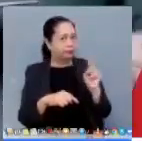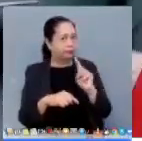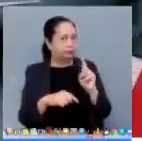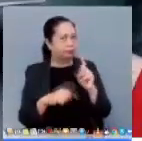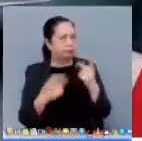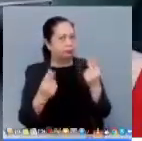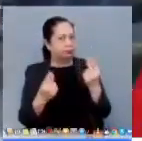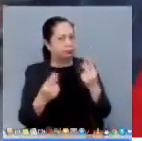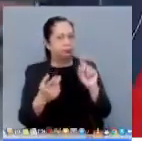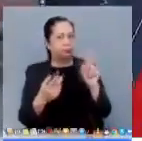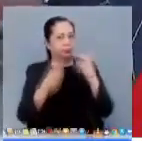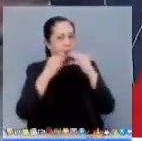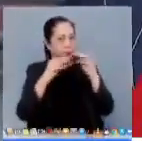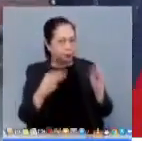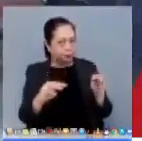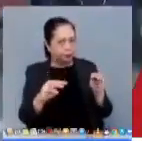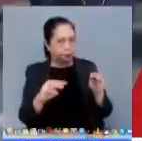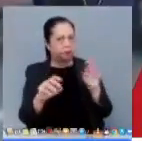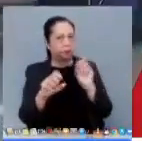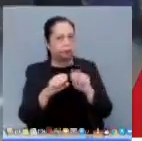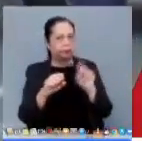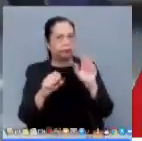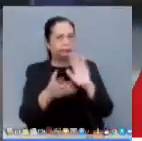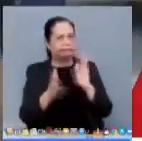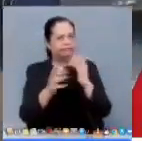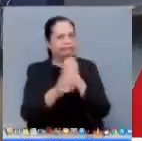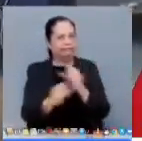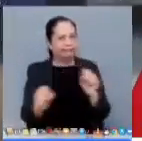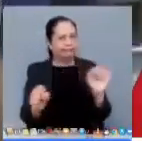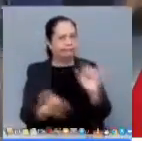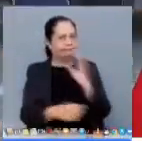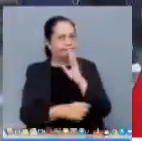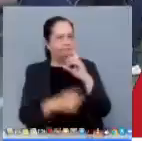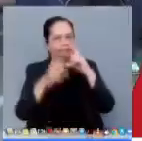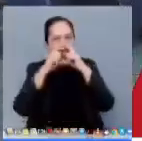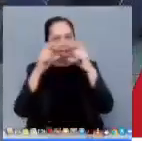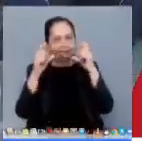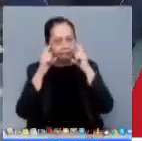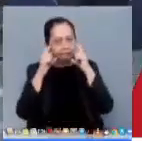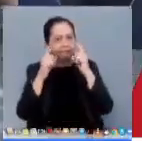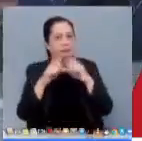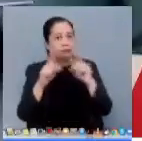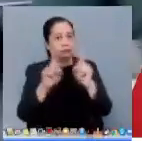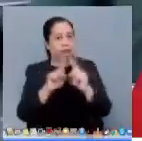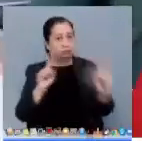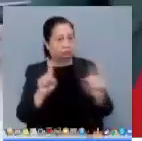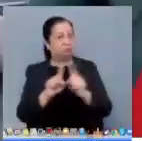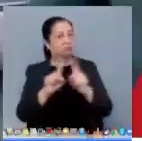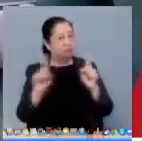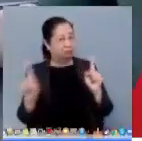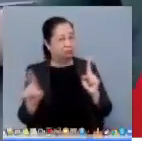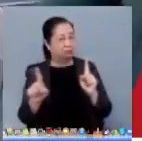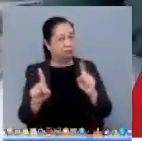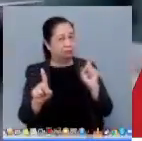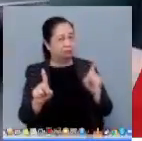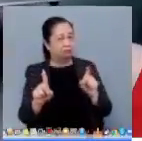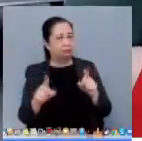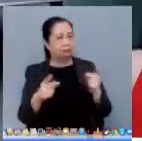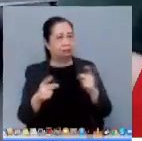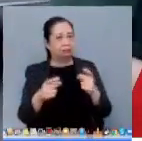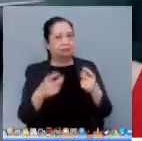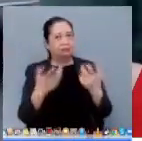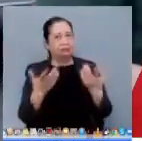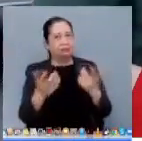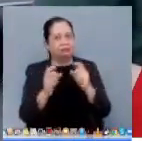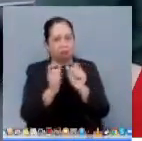mensahe para maging ligtas? Ano? Katulad na sinabi niyo, face mask. Pero syempre yung social distancing. Mukhang hindi ho matutupad dahil magkakadikit na